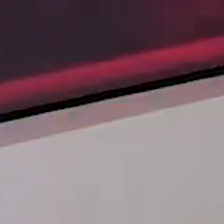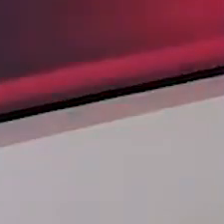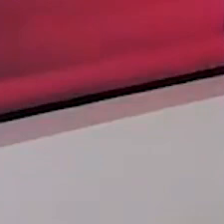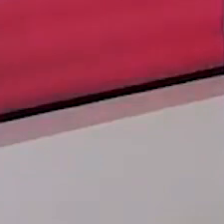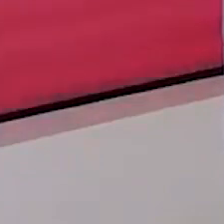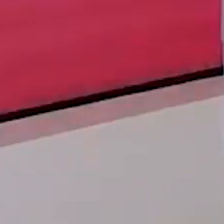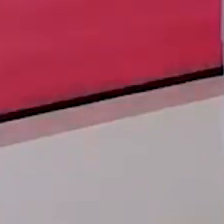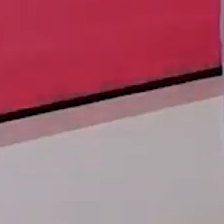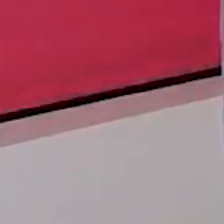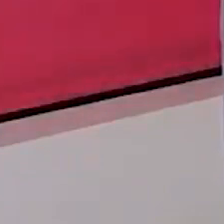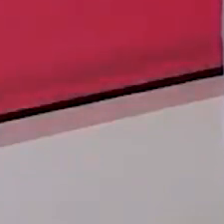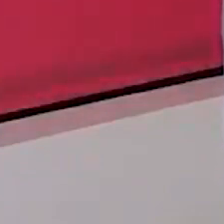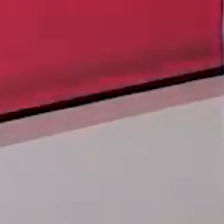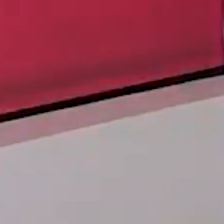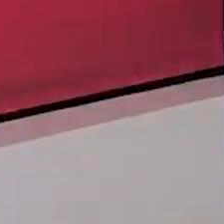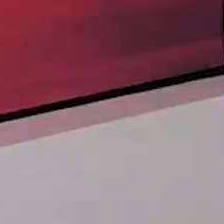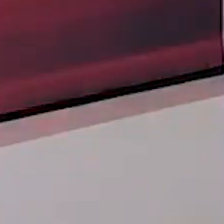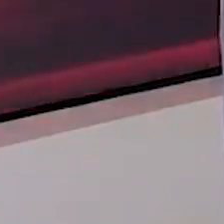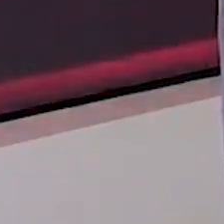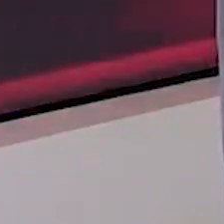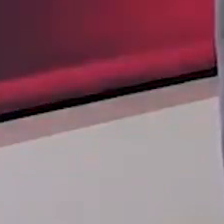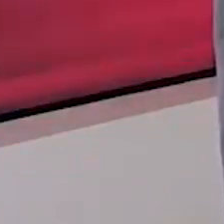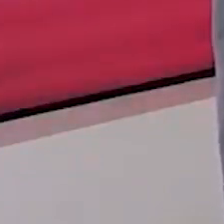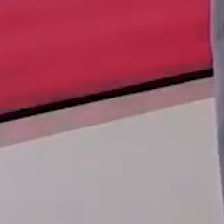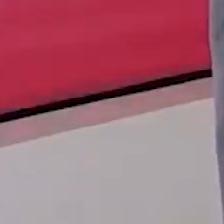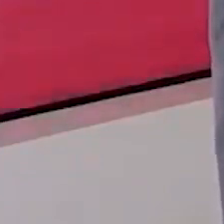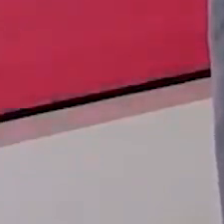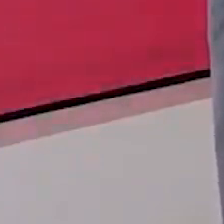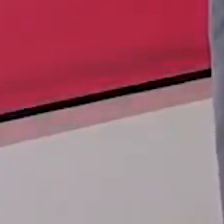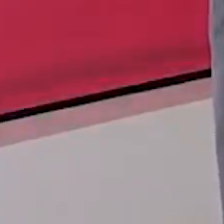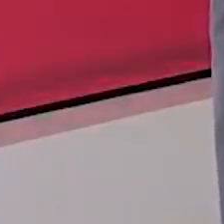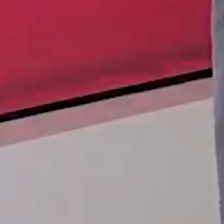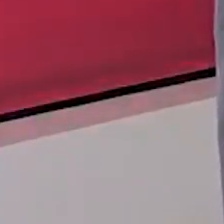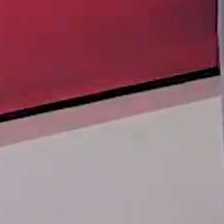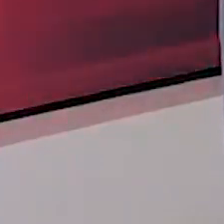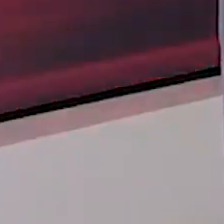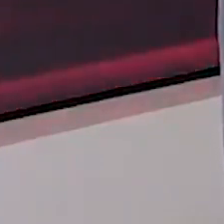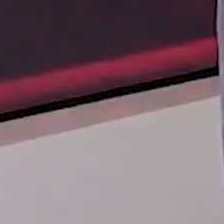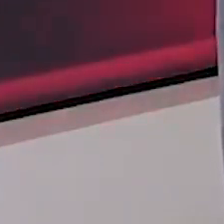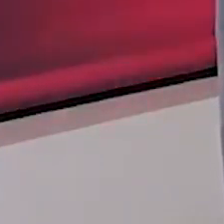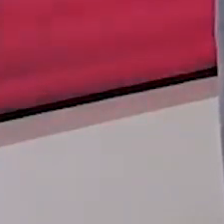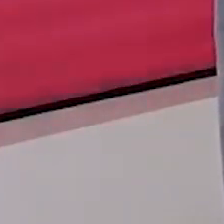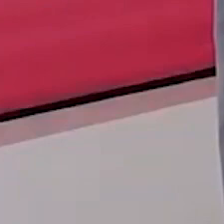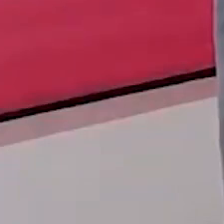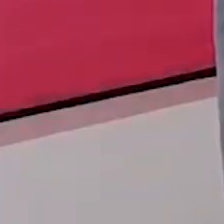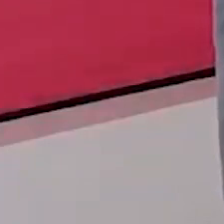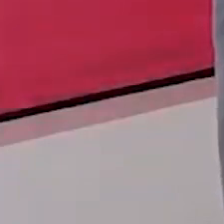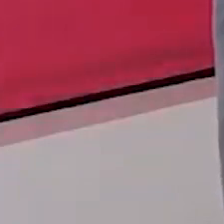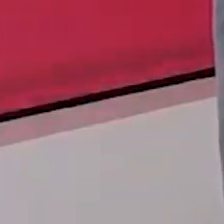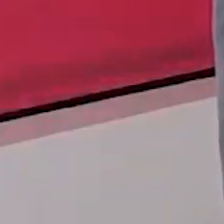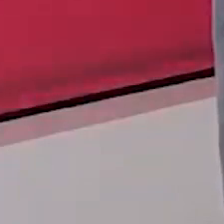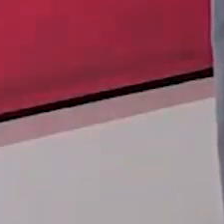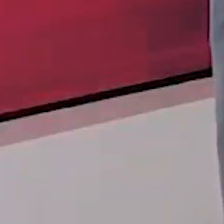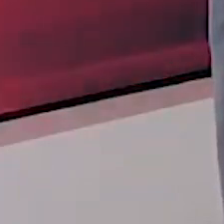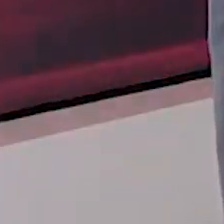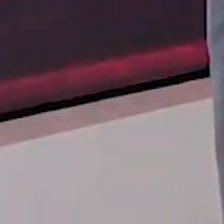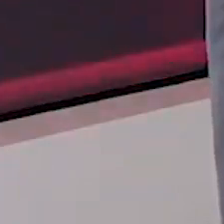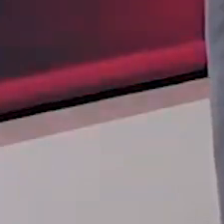Igan, mauna ka sa mga balita. Mag-subscribe sa GMA Integrated News sa YouTube, sa mga Kapuso Abroad. Subaybayan nyo kami